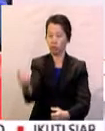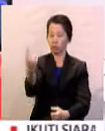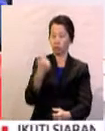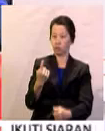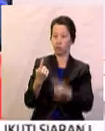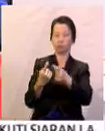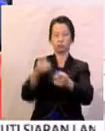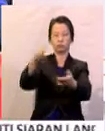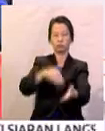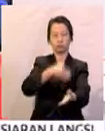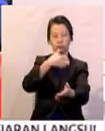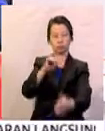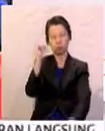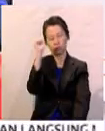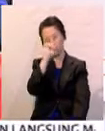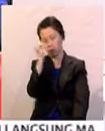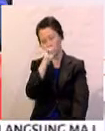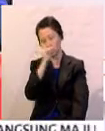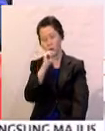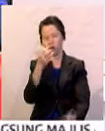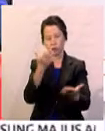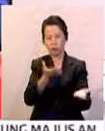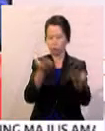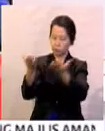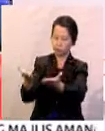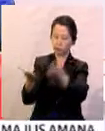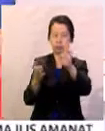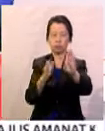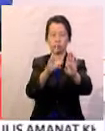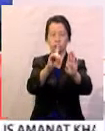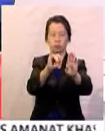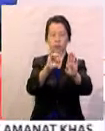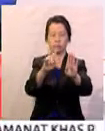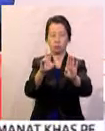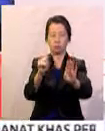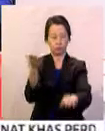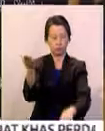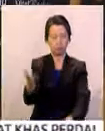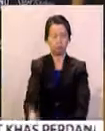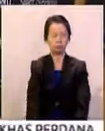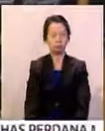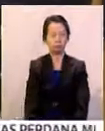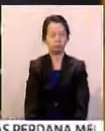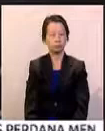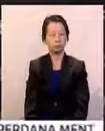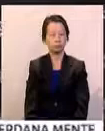sebuah konsert. Nak tahu kisah selanjutnya, terus bersama B-Diva.